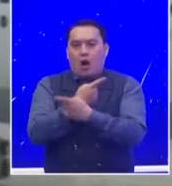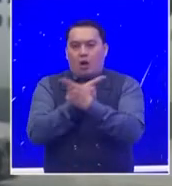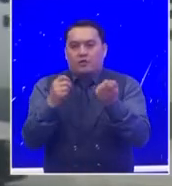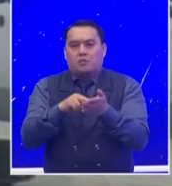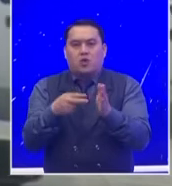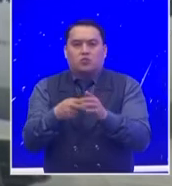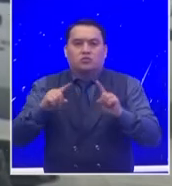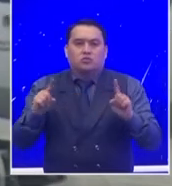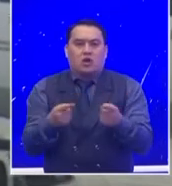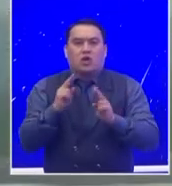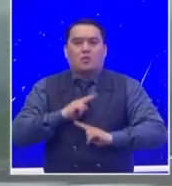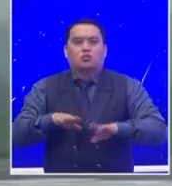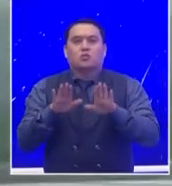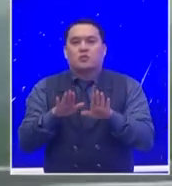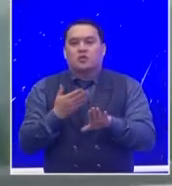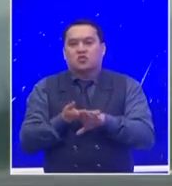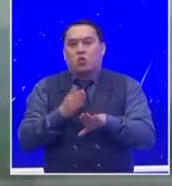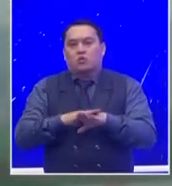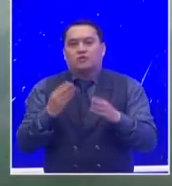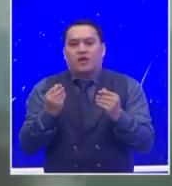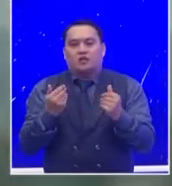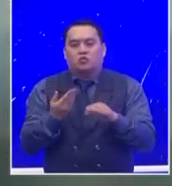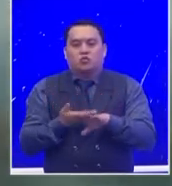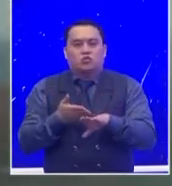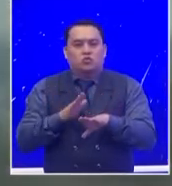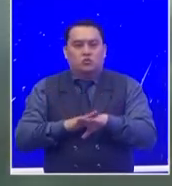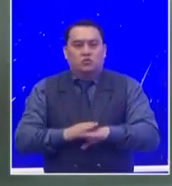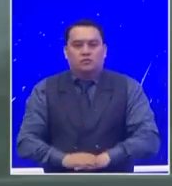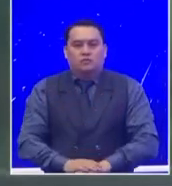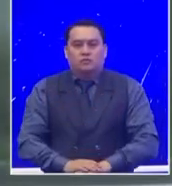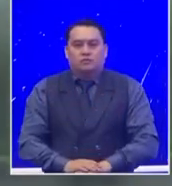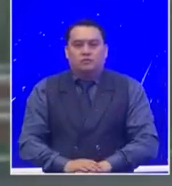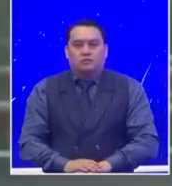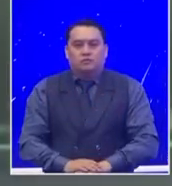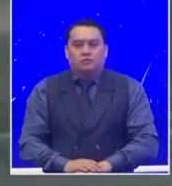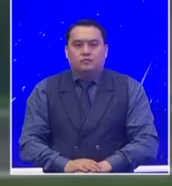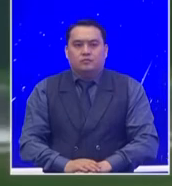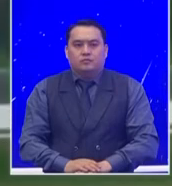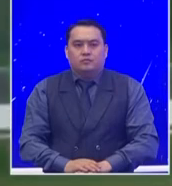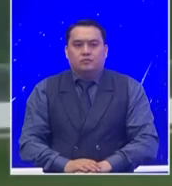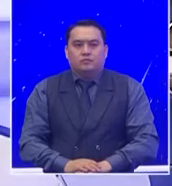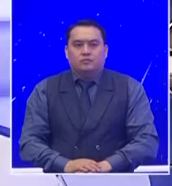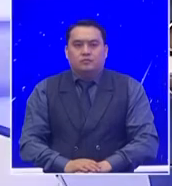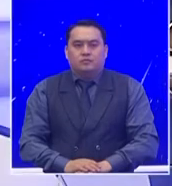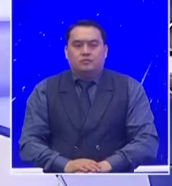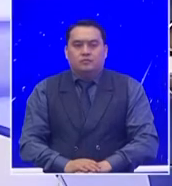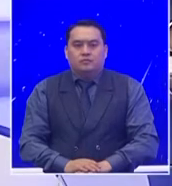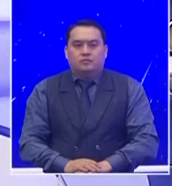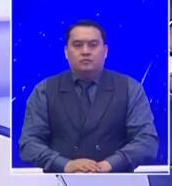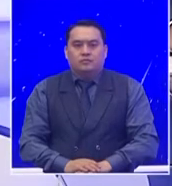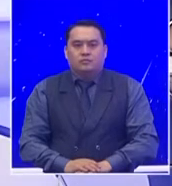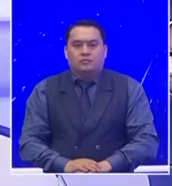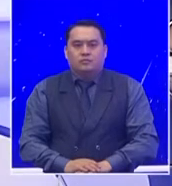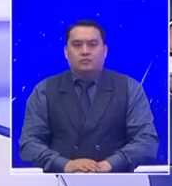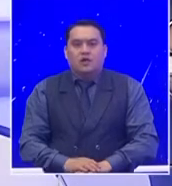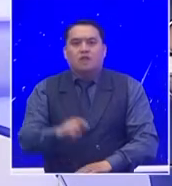планах сокращения рабочих мест из-за тяжелой финансовой ситуации.